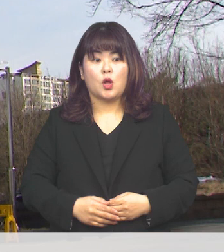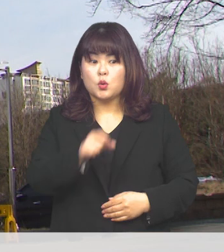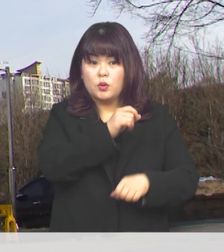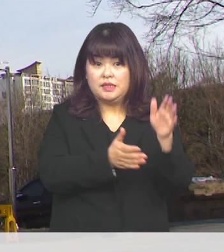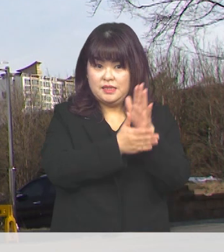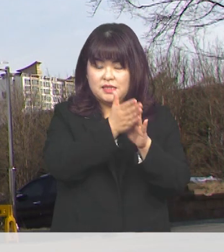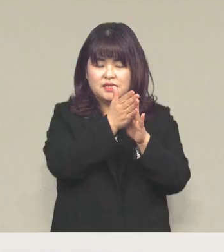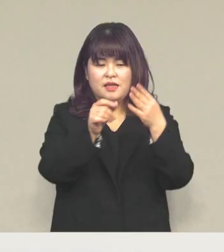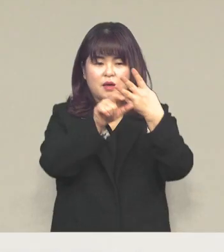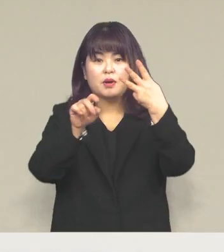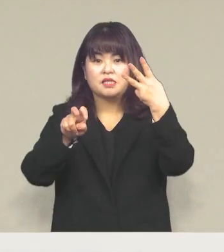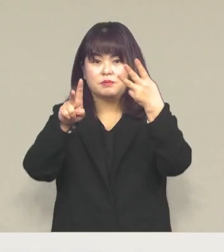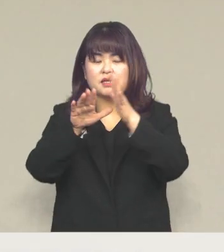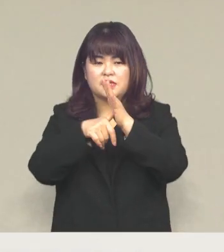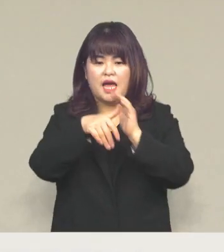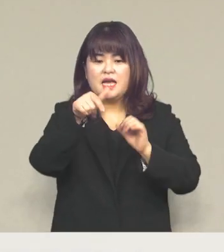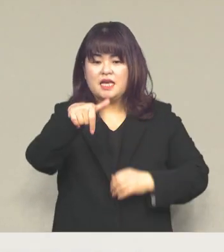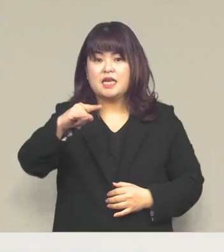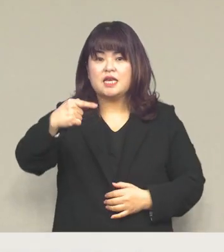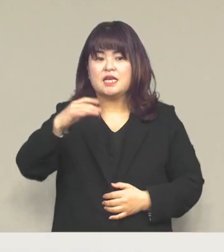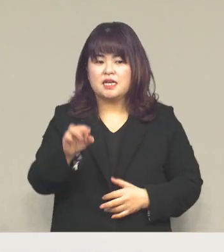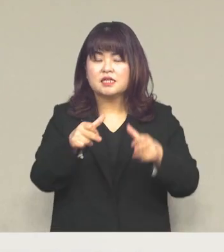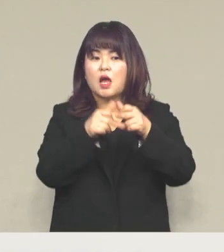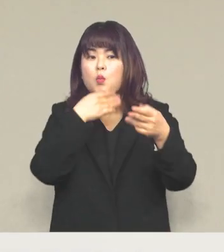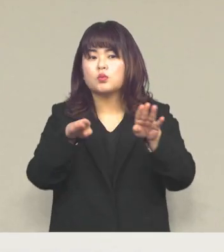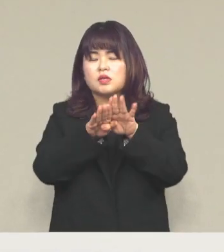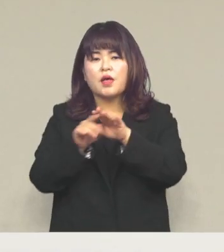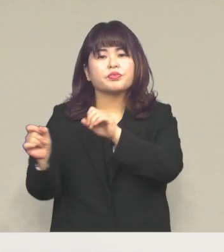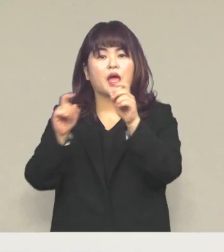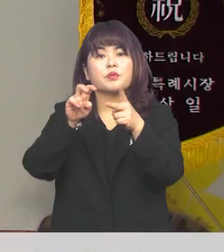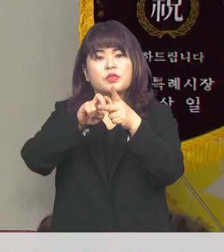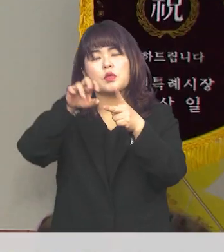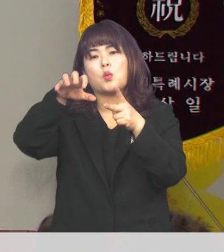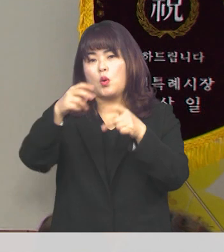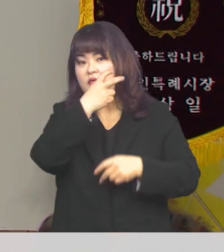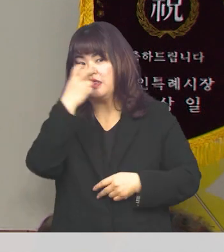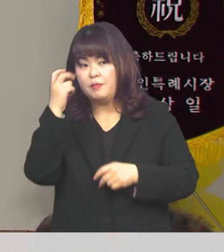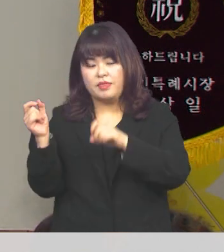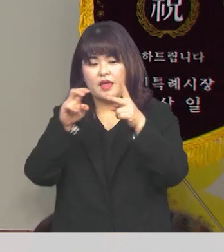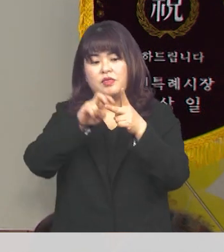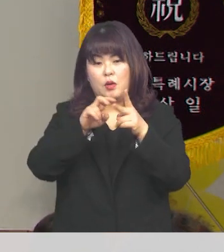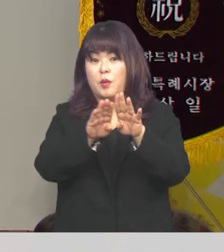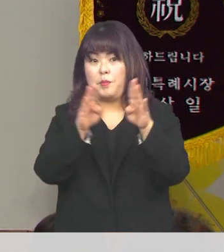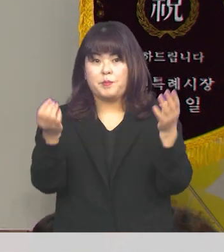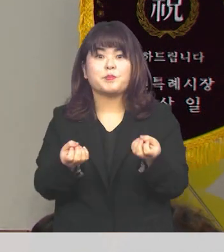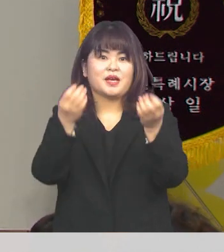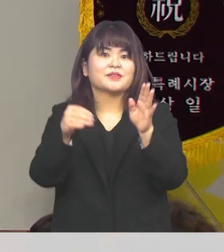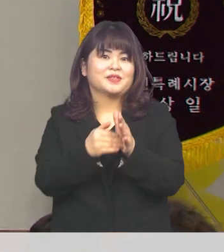용인특예시는 22일 기흥장애인복지관에서 장애인 재활을 돕는 스마트재활센터 개소식을 열었습니다.